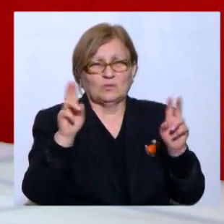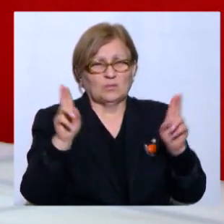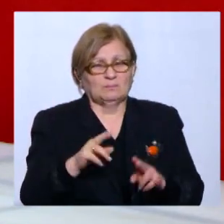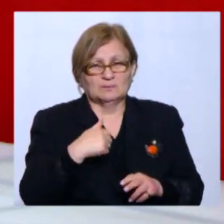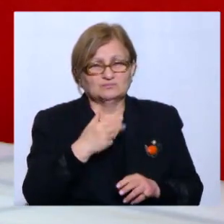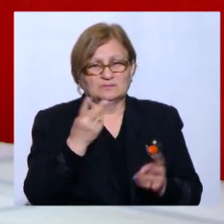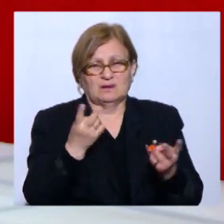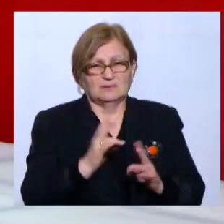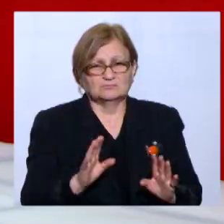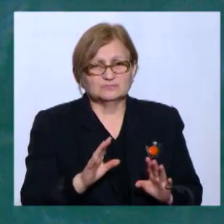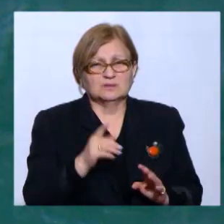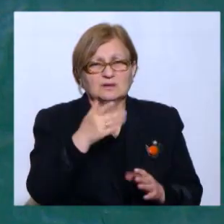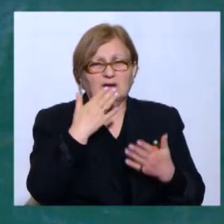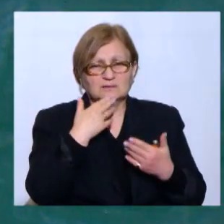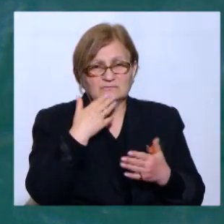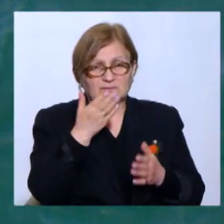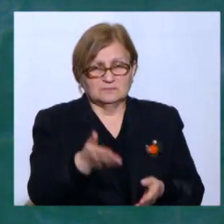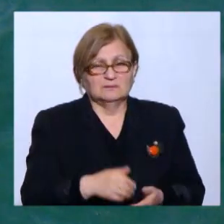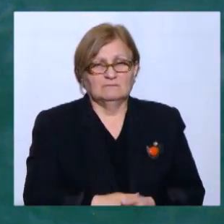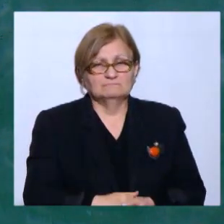არ გაგიჭირდება წმინდა ალგებრულად ამის ნახვა.